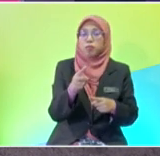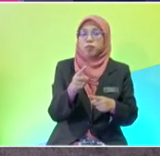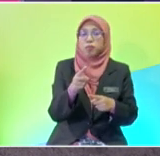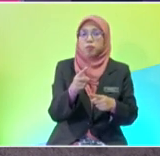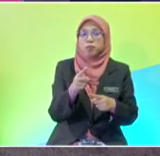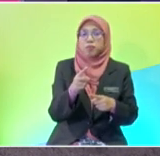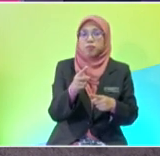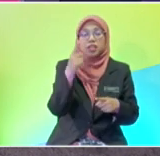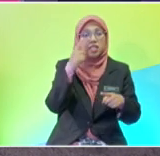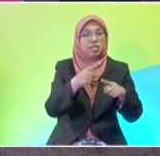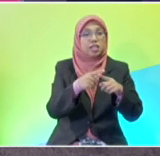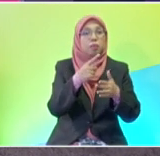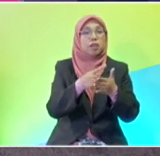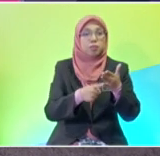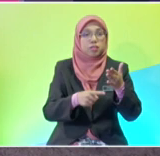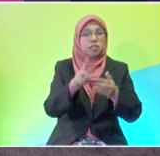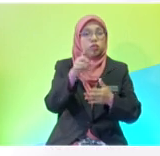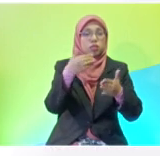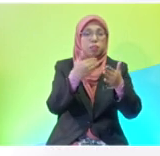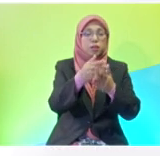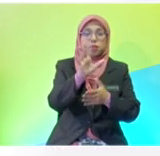1 sampai 5